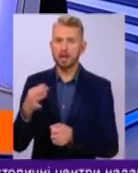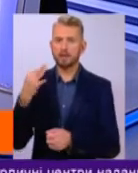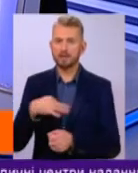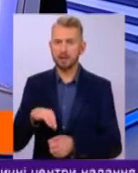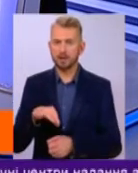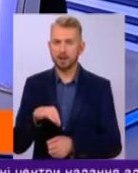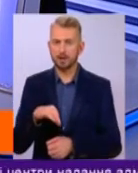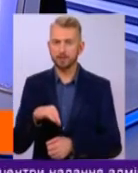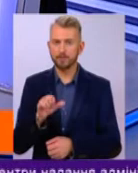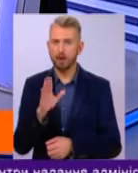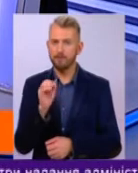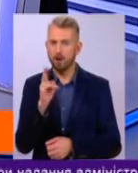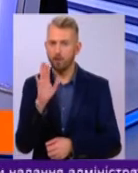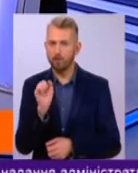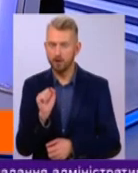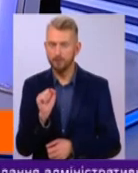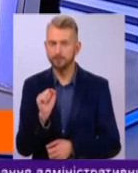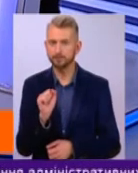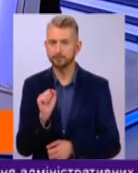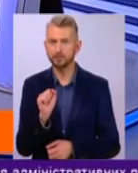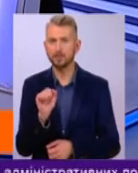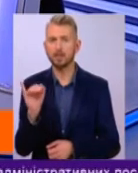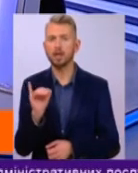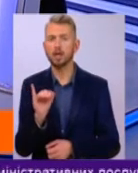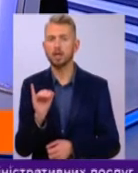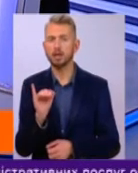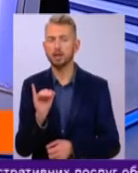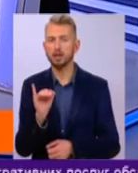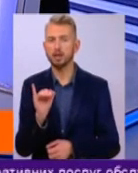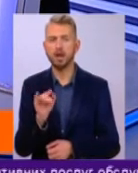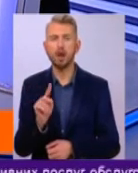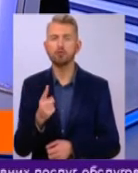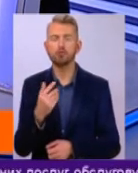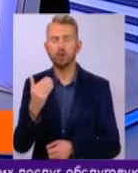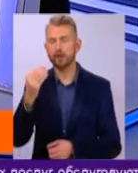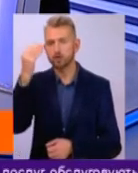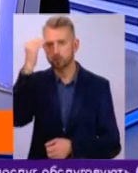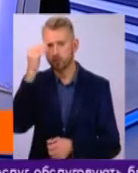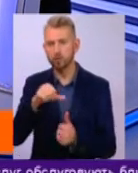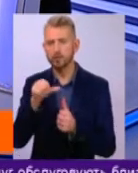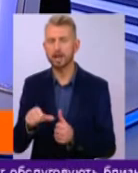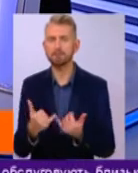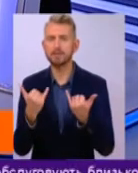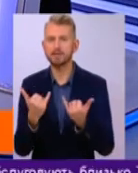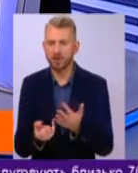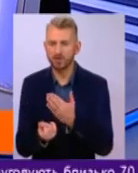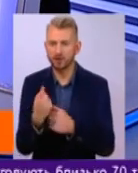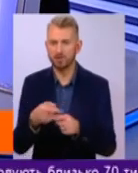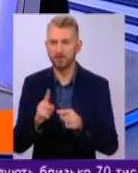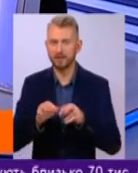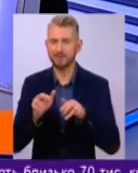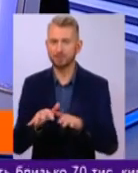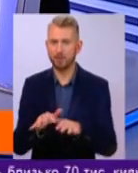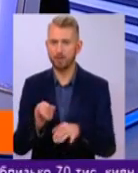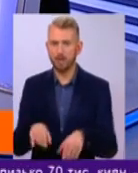сина Авакова, Олександра Авакова? І чому, на вашу думку, саме зараз випливла ця справа?